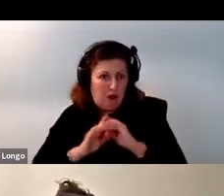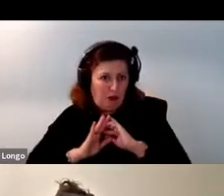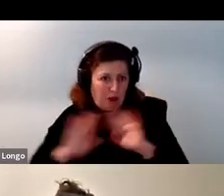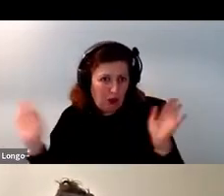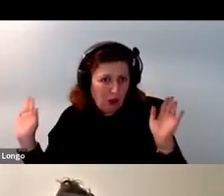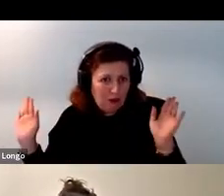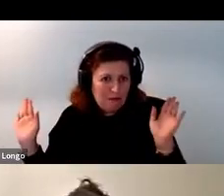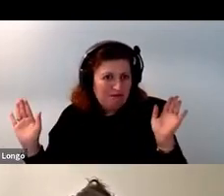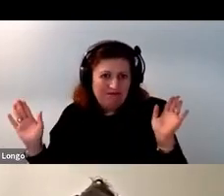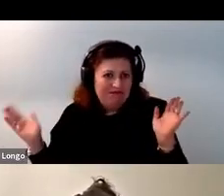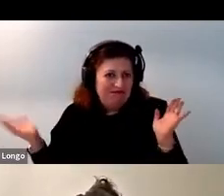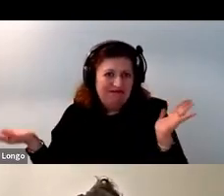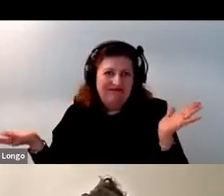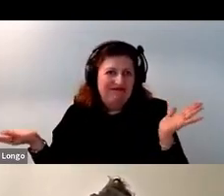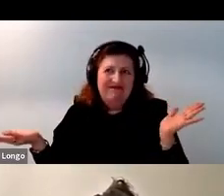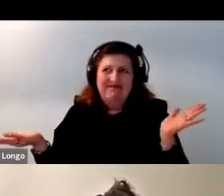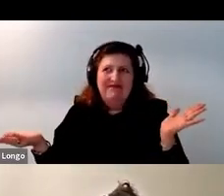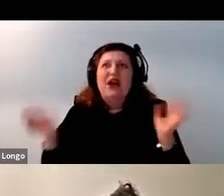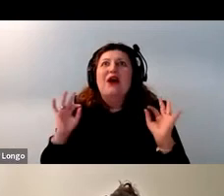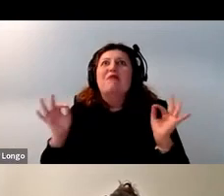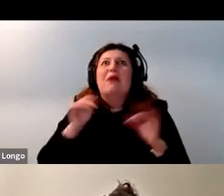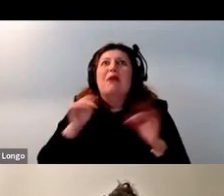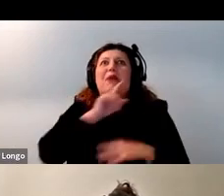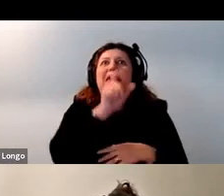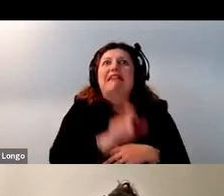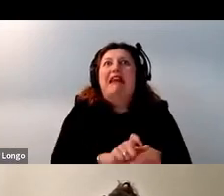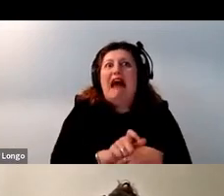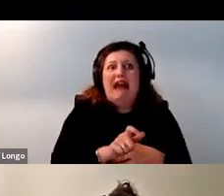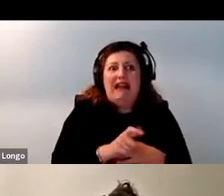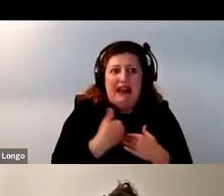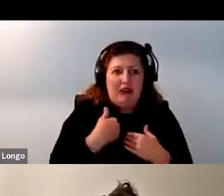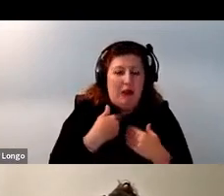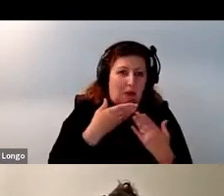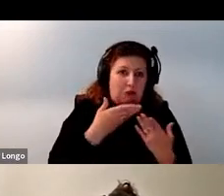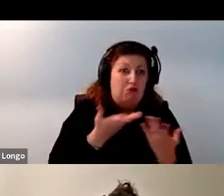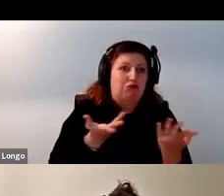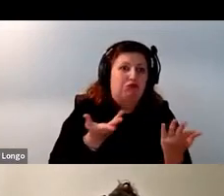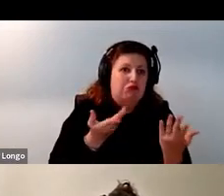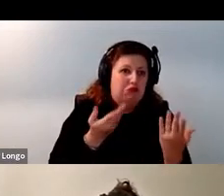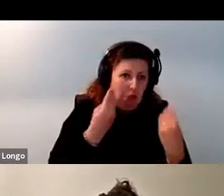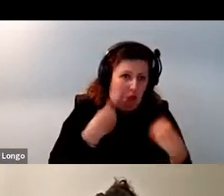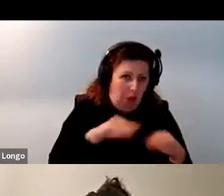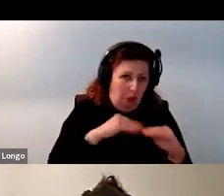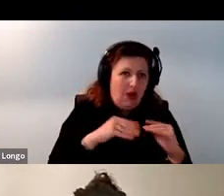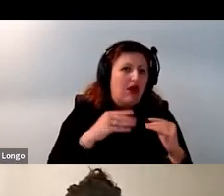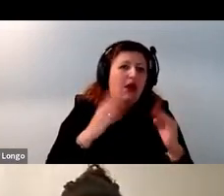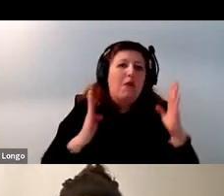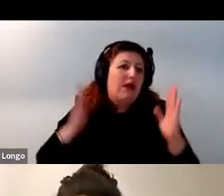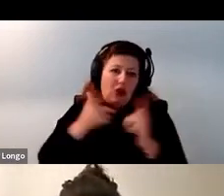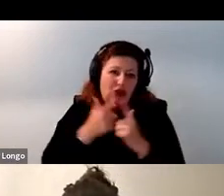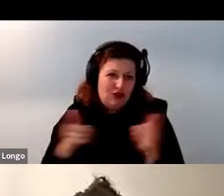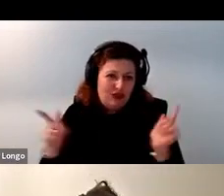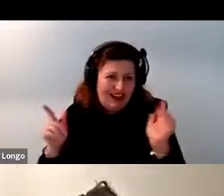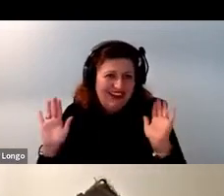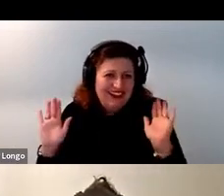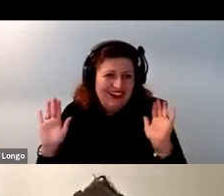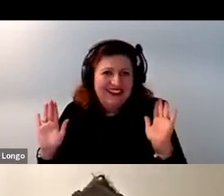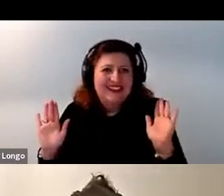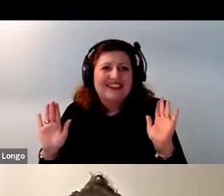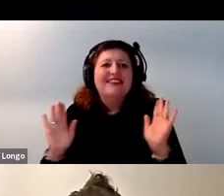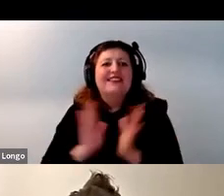di aiutare a costruire qualcosa, quindi forse mi manca il paragone italiano. Come diceva